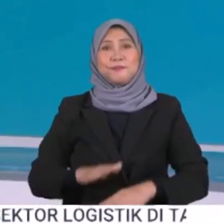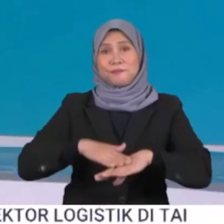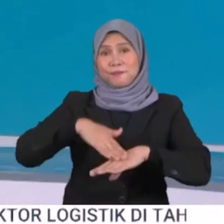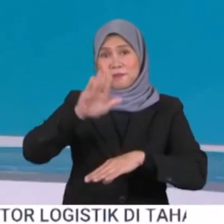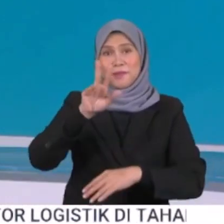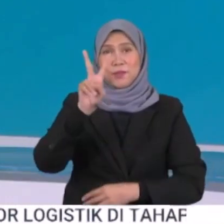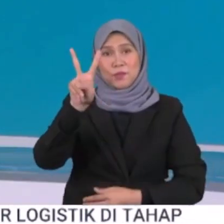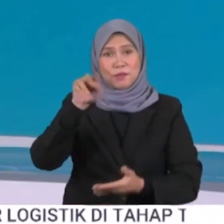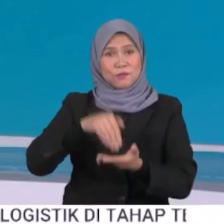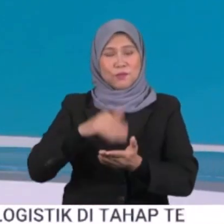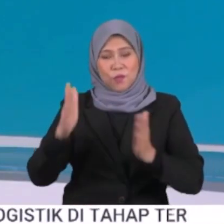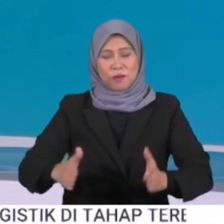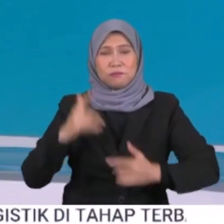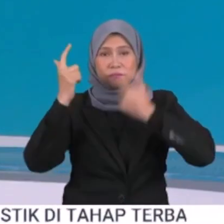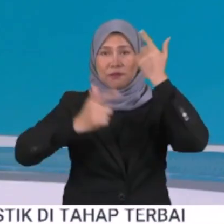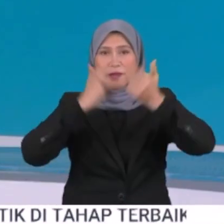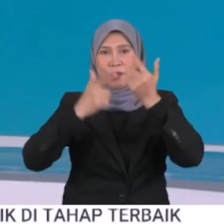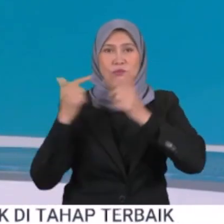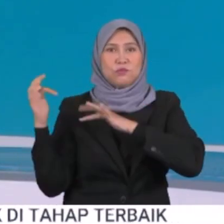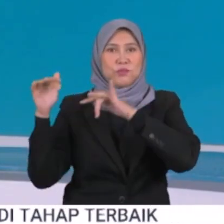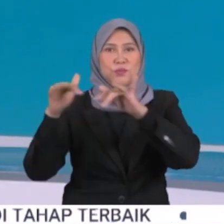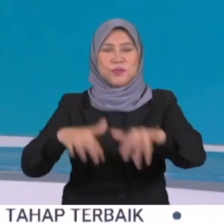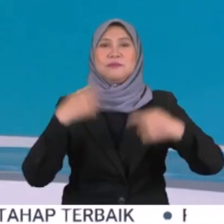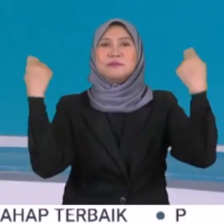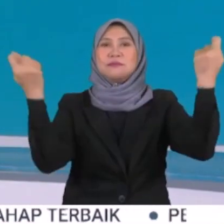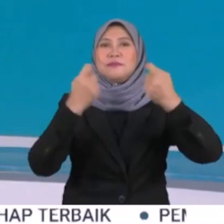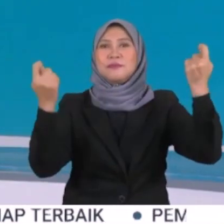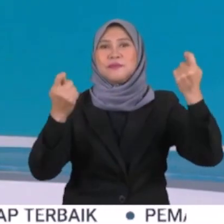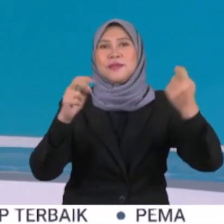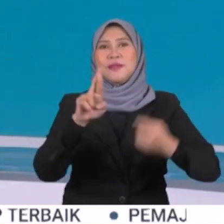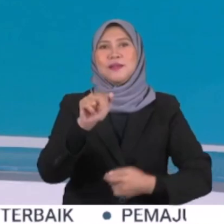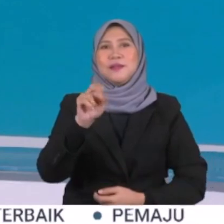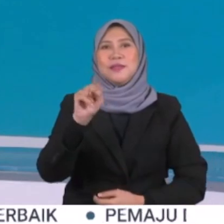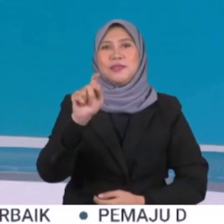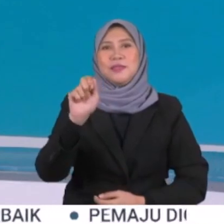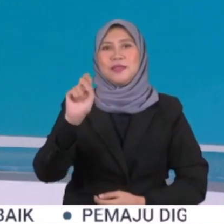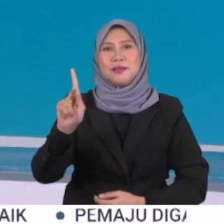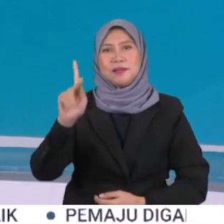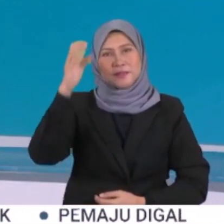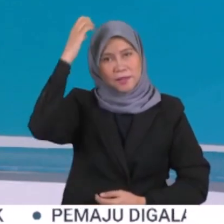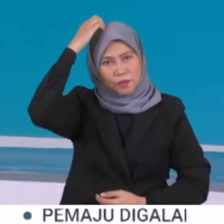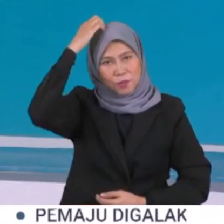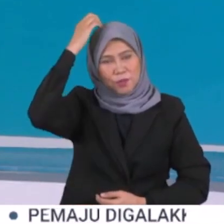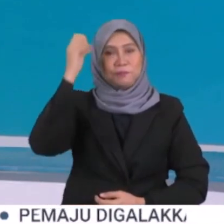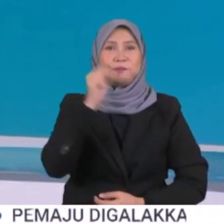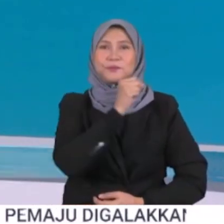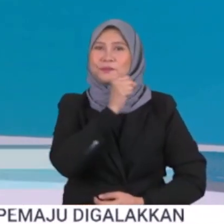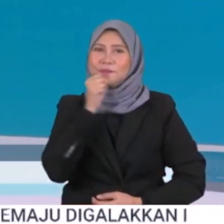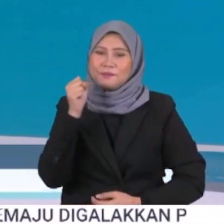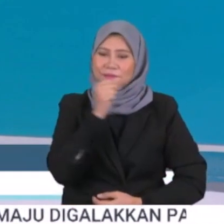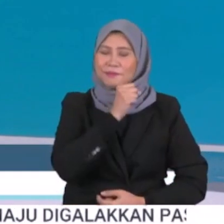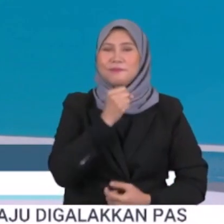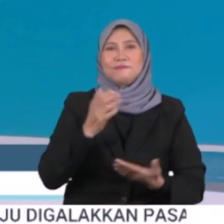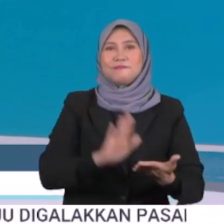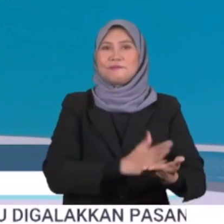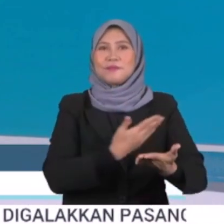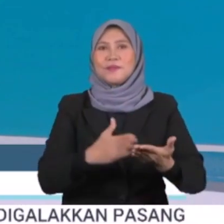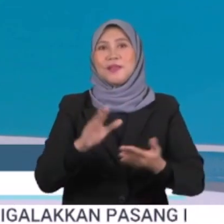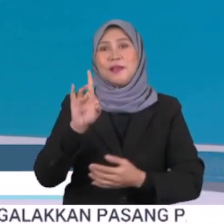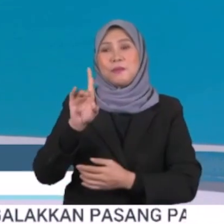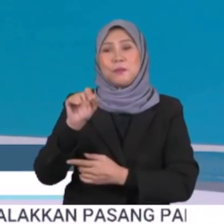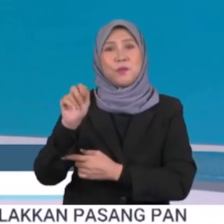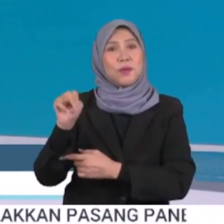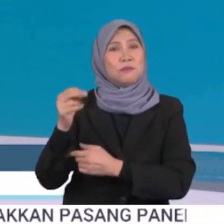Lebih 2,000 pengunjung memeriahkan program Rentak Selangor 2024, konsert nostalgia irama 80-an dan